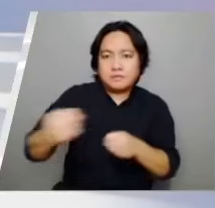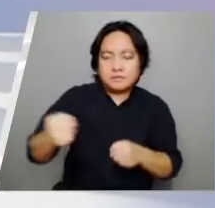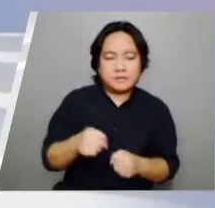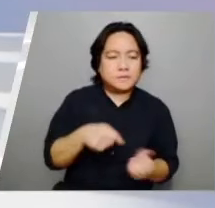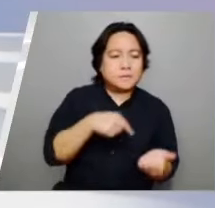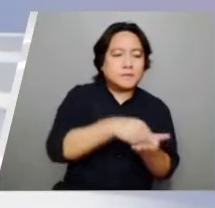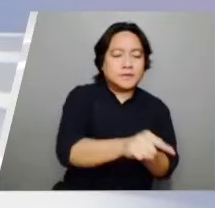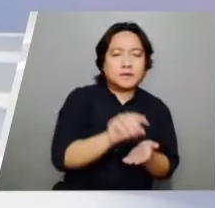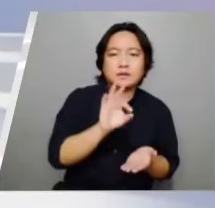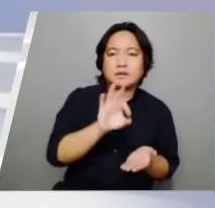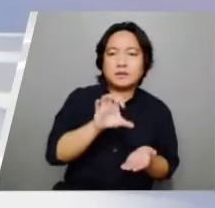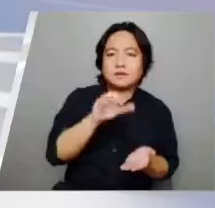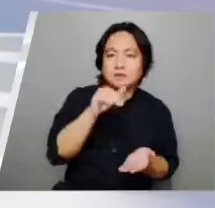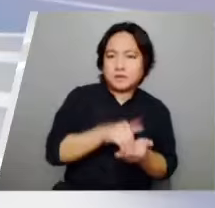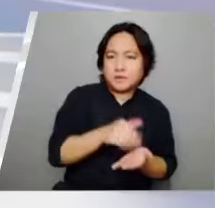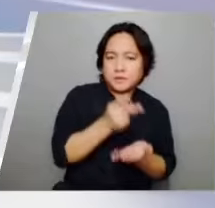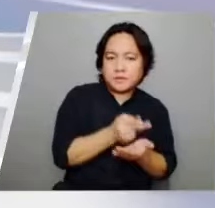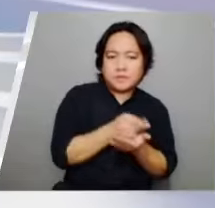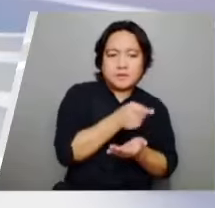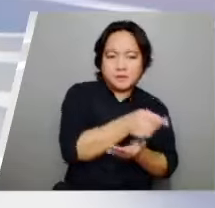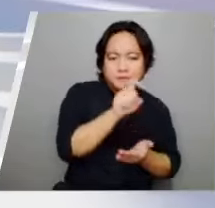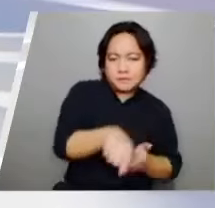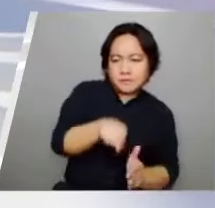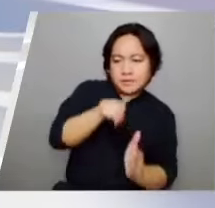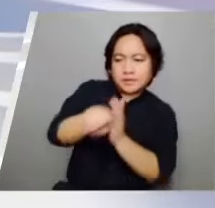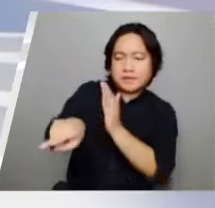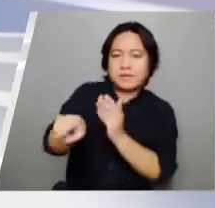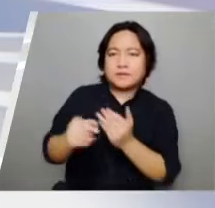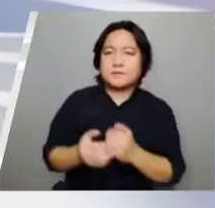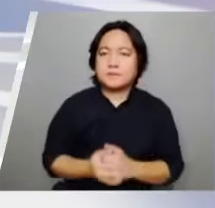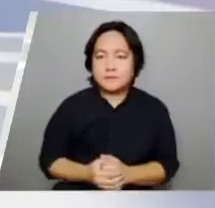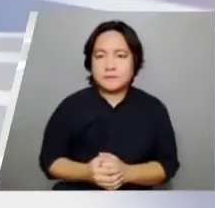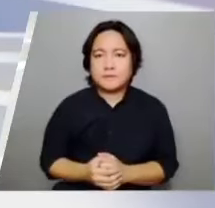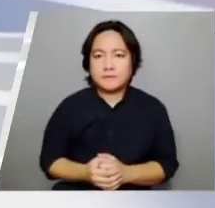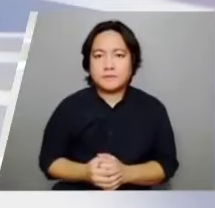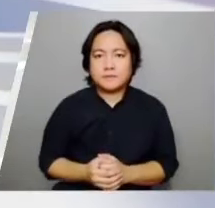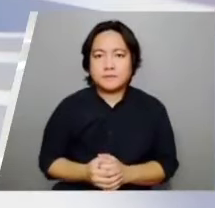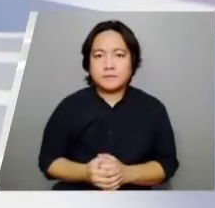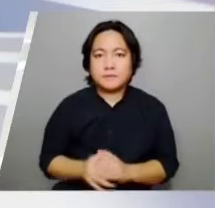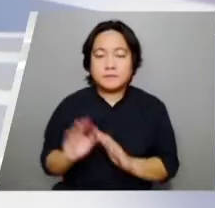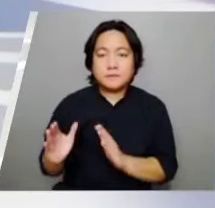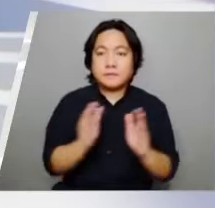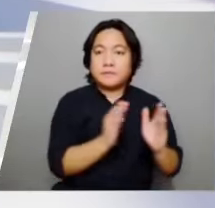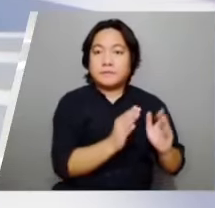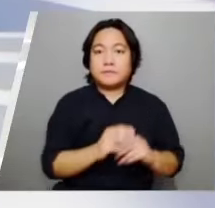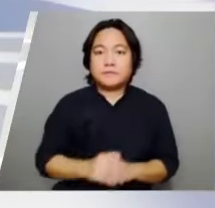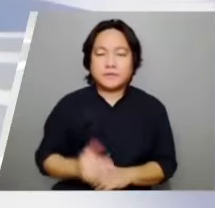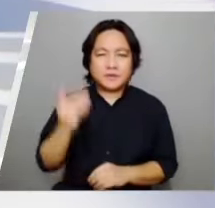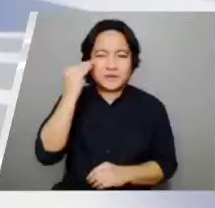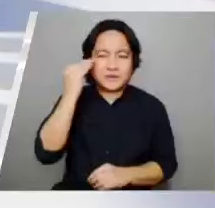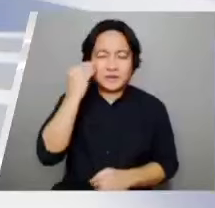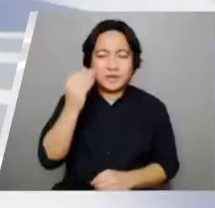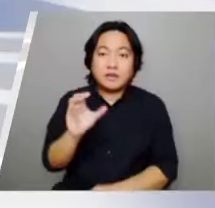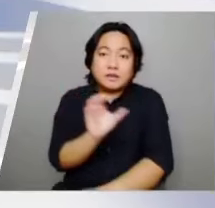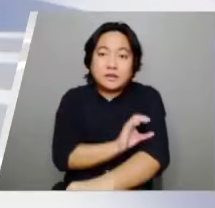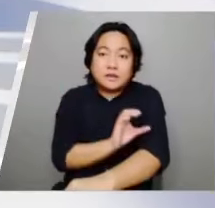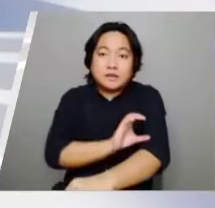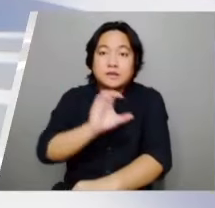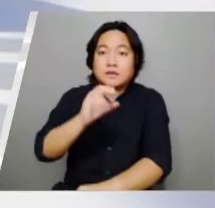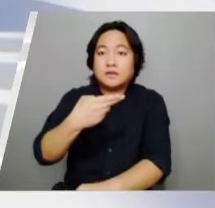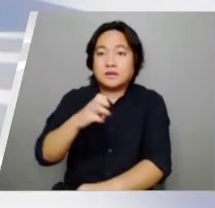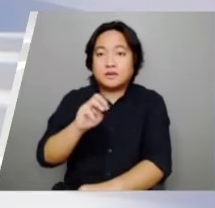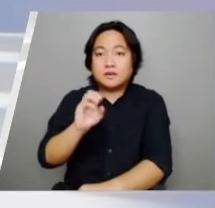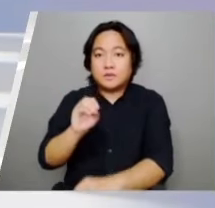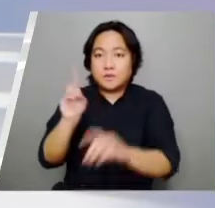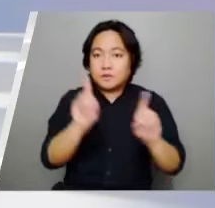Hindi nagbigay ng pahayag ang mga suspect. PhilHealth package para sa hemodialysis ito na sa 6,350 pesos per